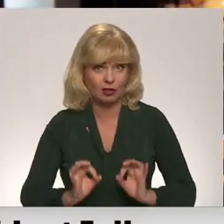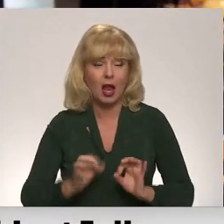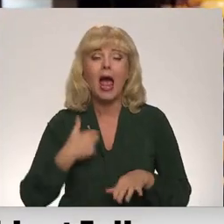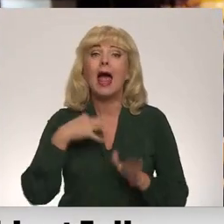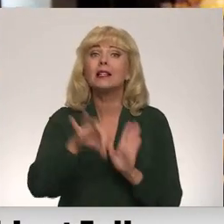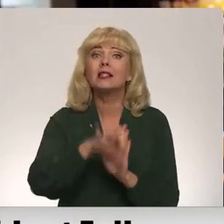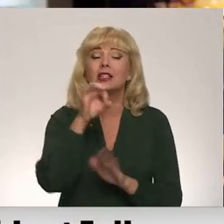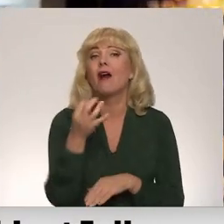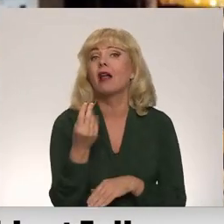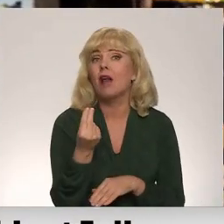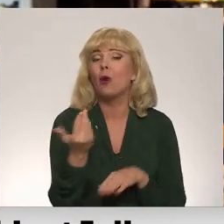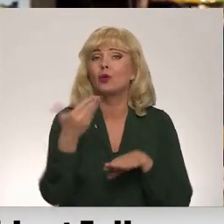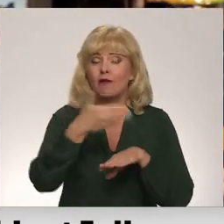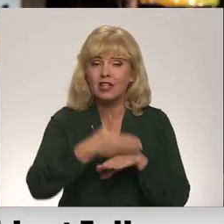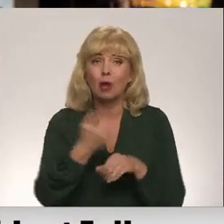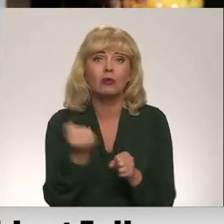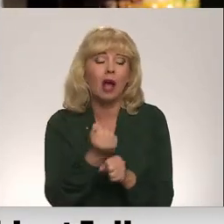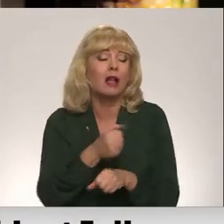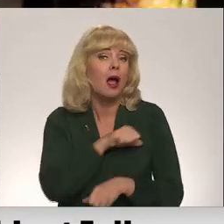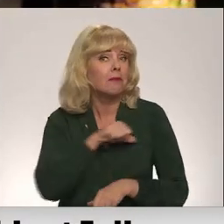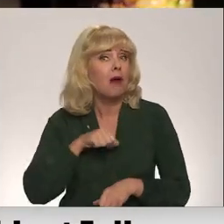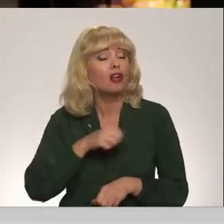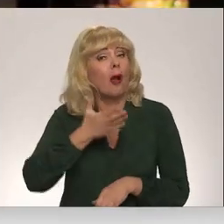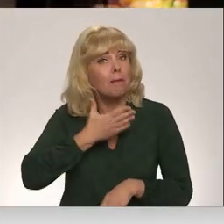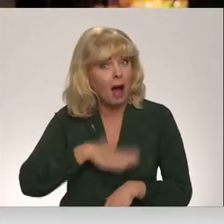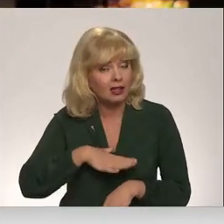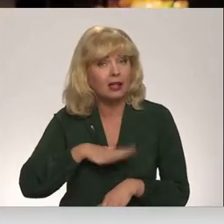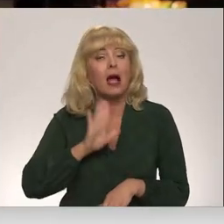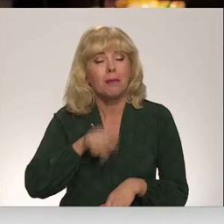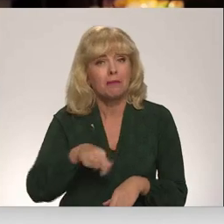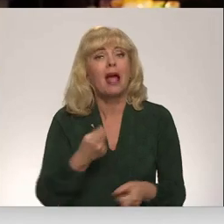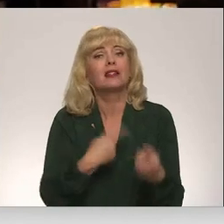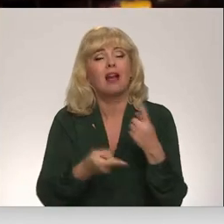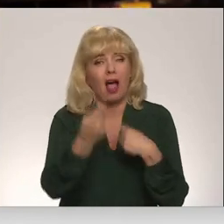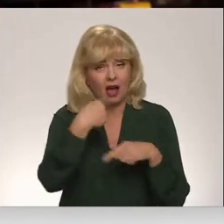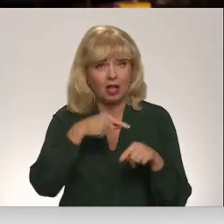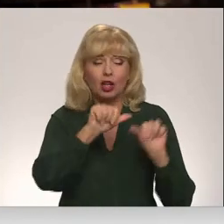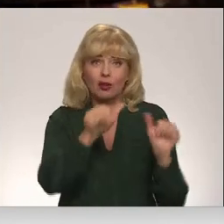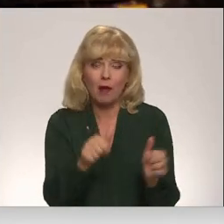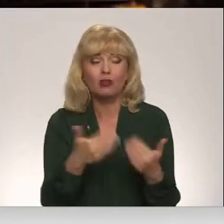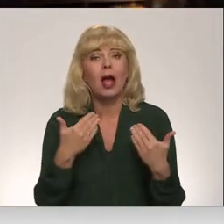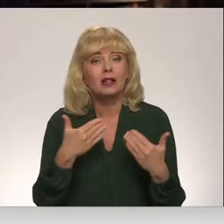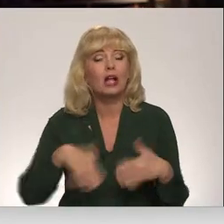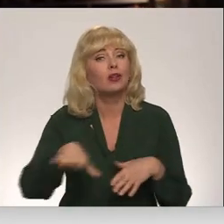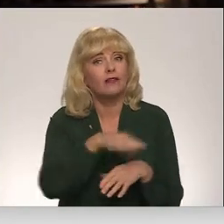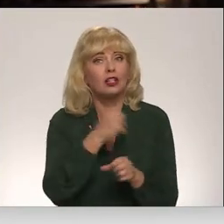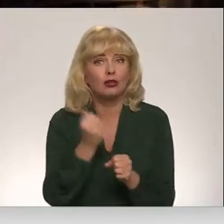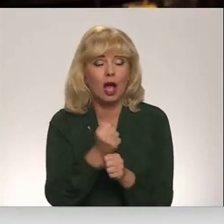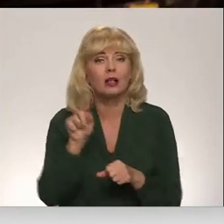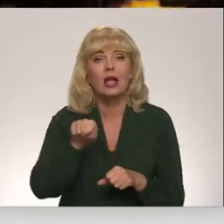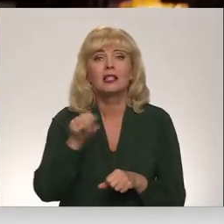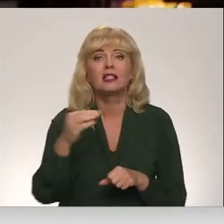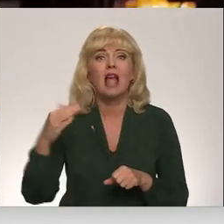Es izvēlējos naudu tā vietā, lai darītu to, kas man patīk, bet domāju, ka pēc laika atgriezīšos mākslā. Taču tagad darīšu visu, lai